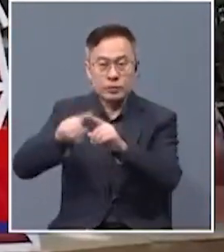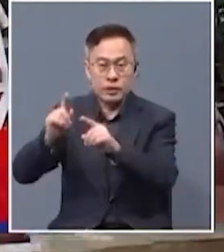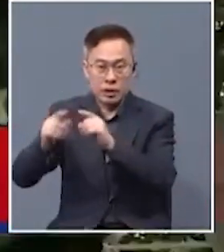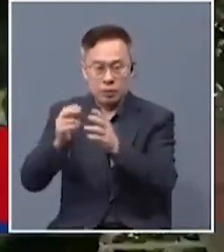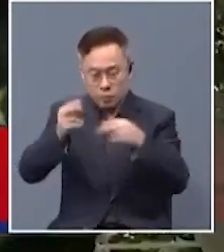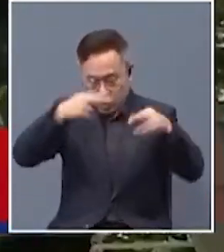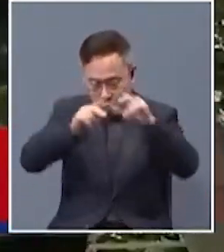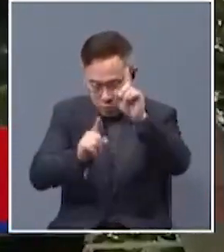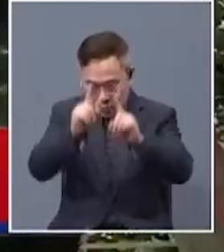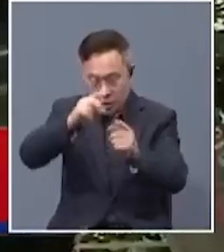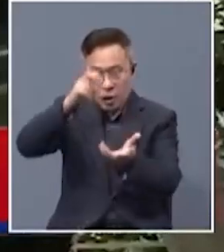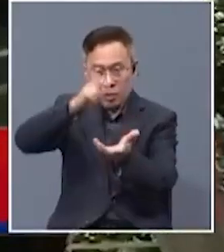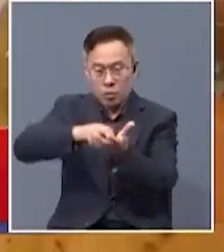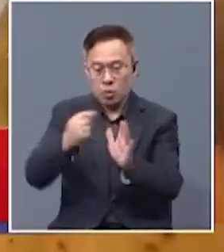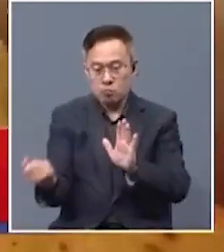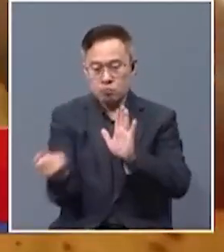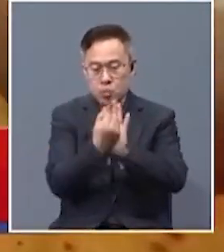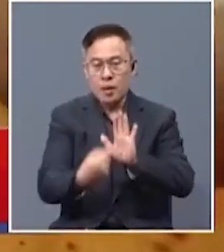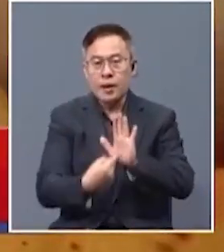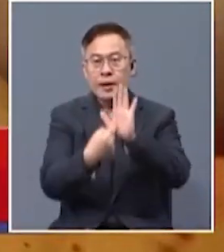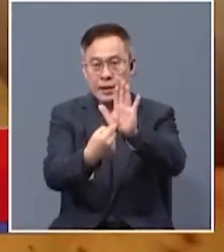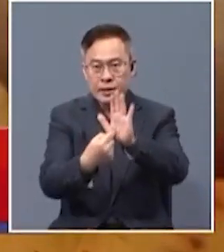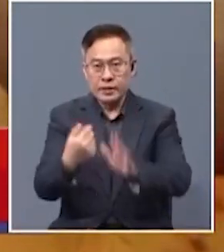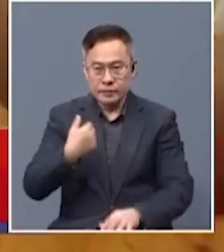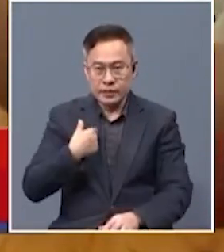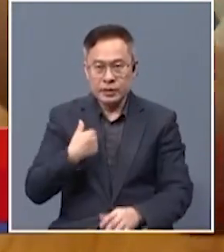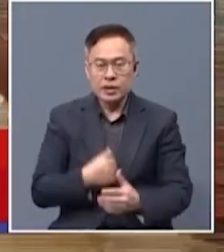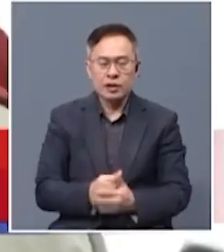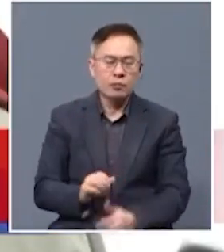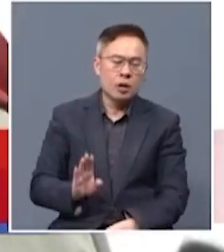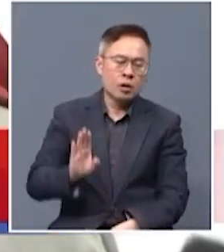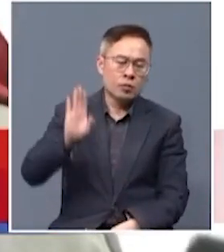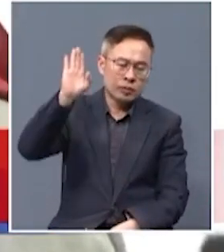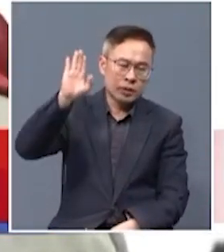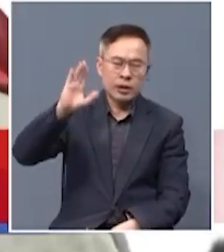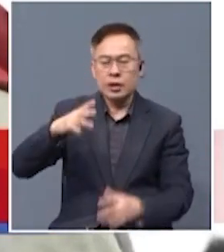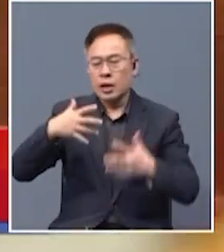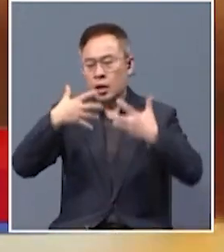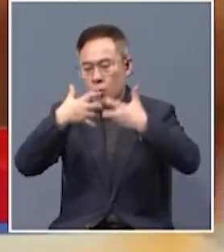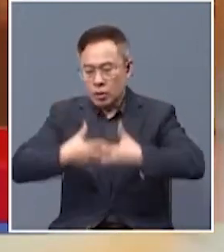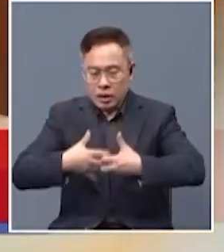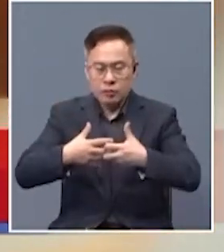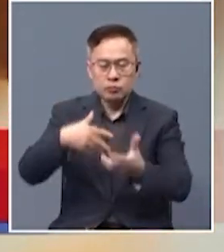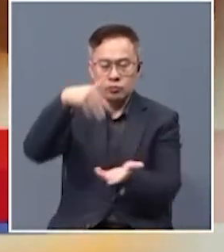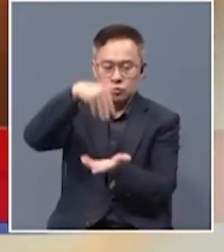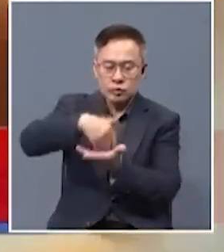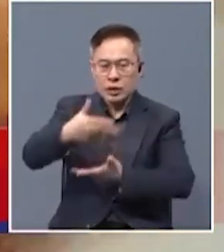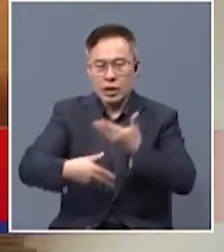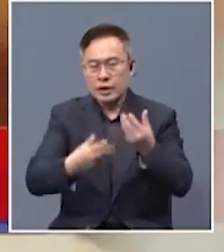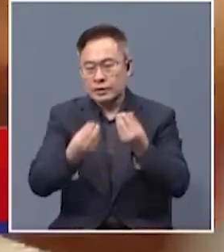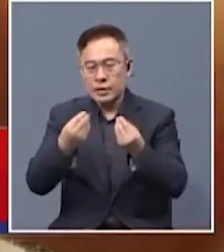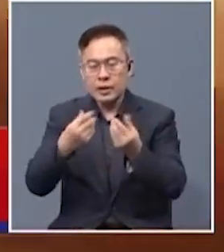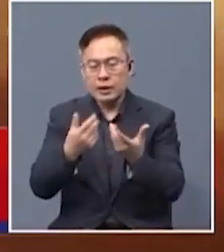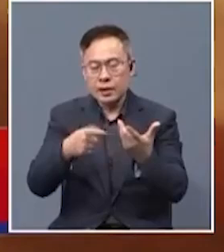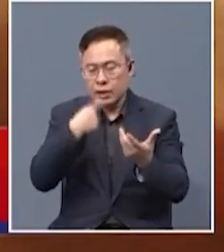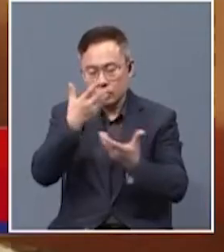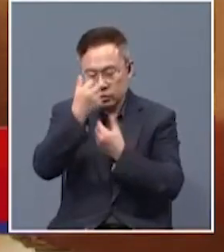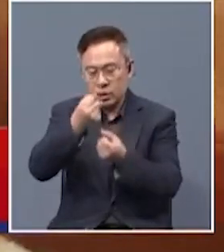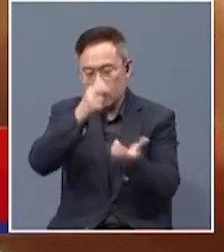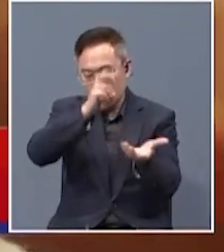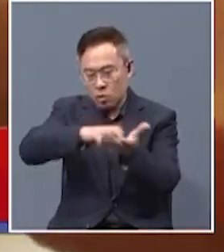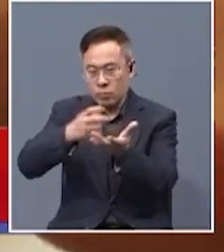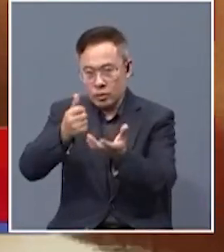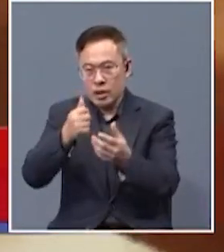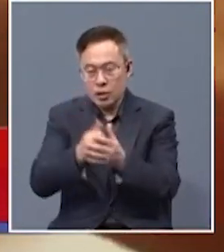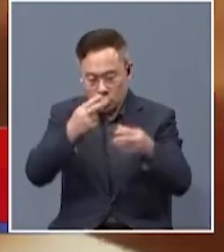วจประเมินและรับรองมาตรฐานการท่องเที่ยวไทยให้กับสถานประกอบการด้านการท่องเที่ยวทั่วประเทศปัจจุบันมีผู้ที่ได้รับการรับรองม